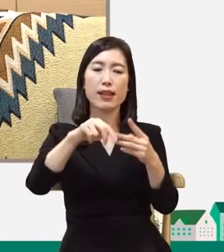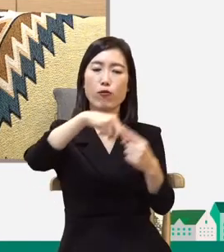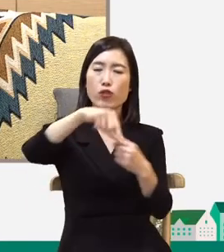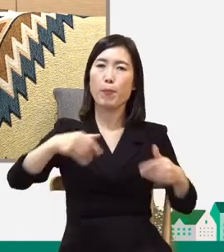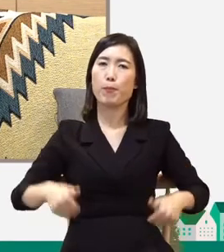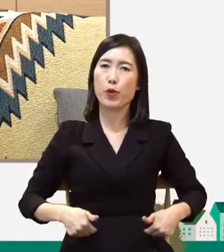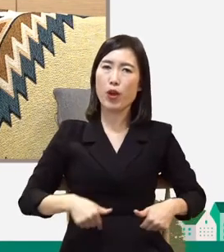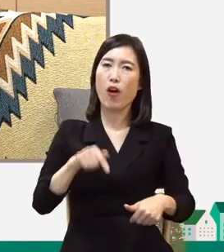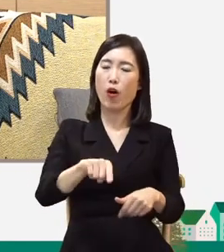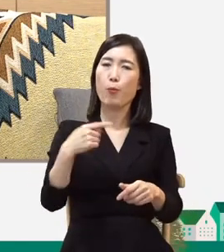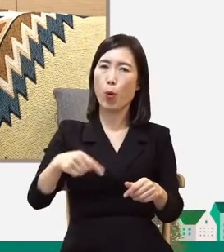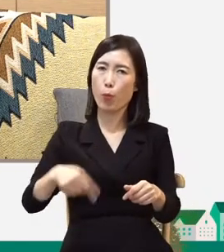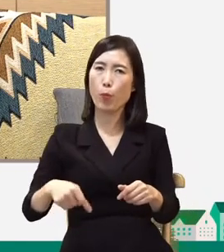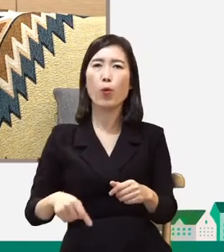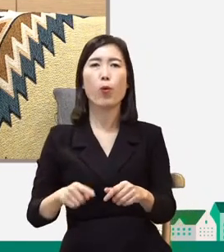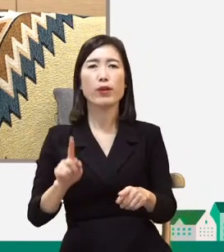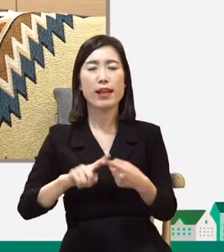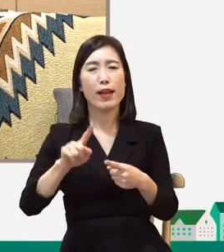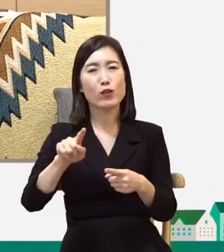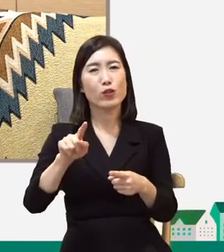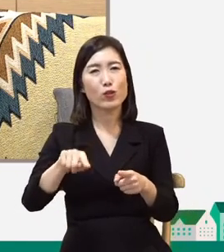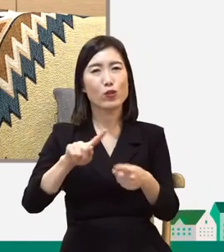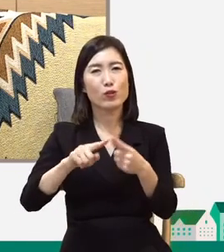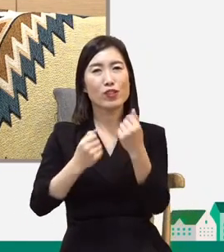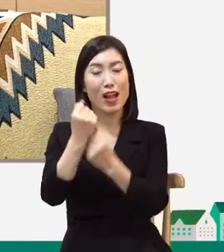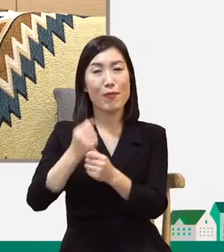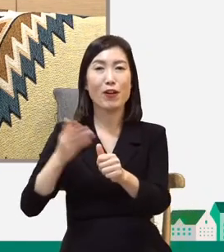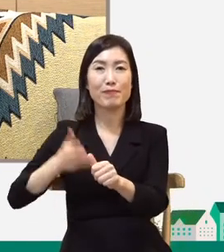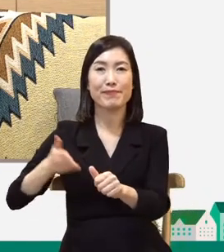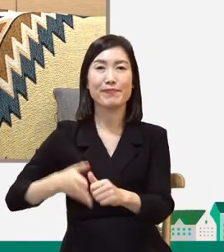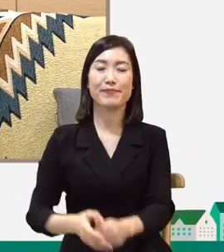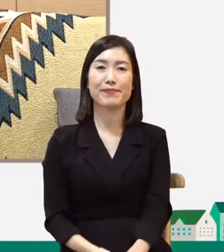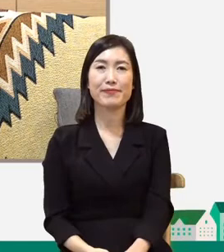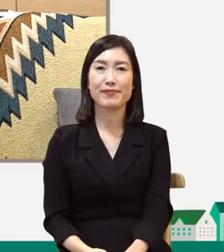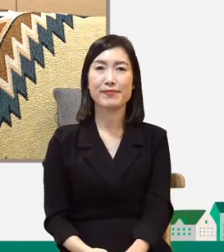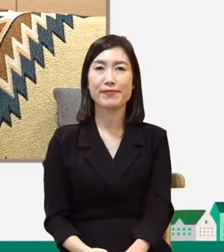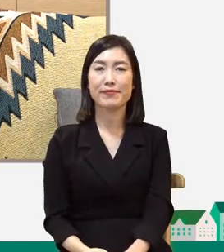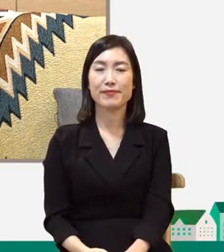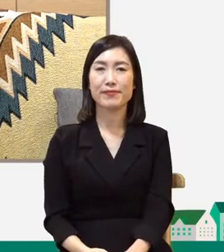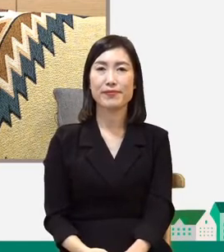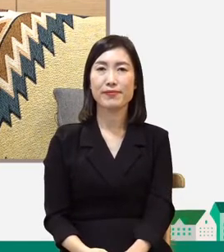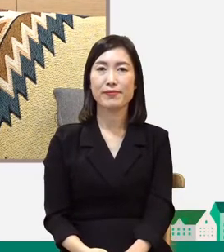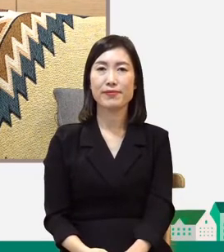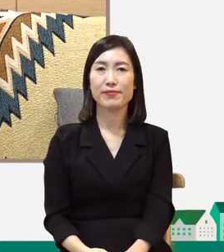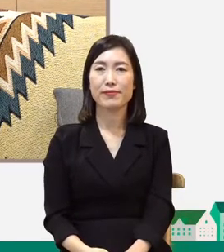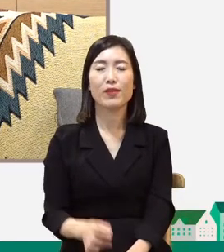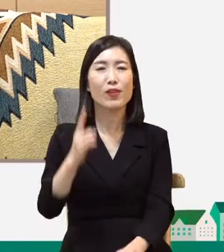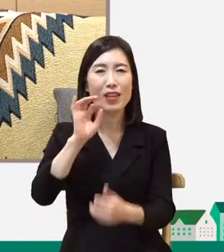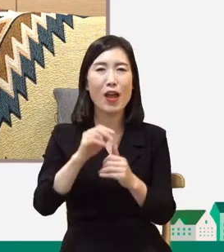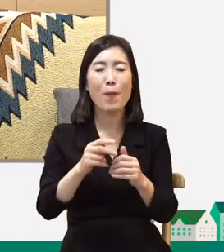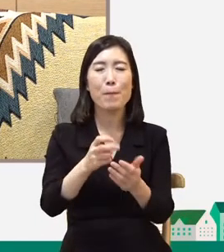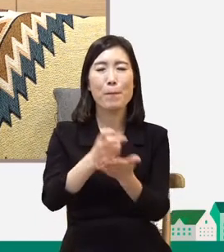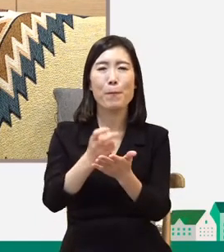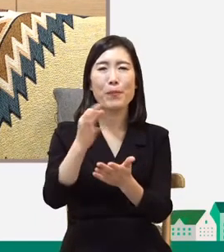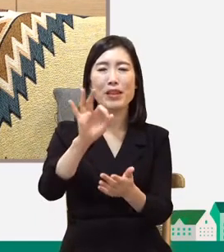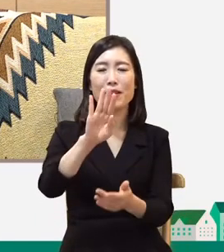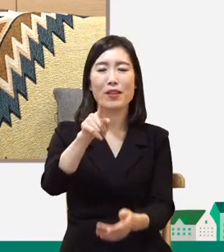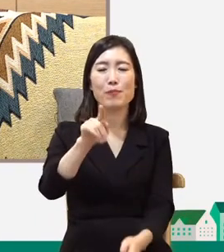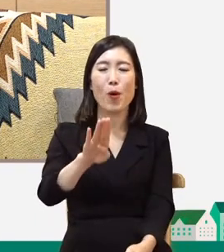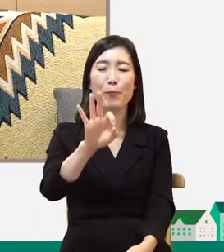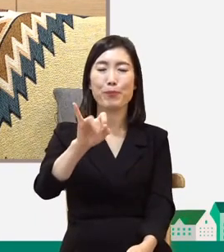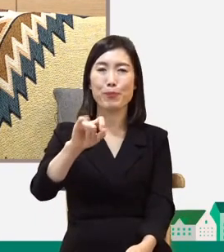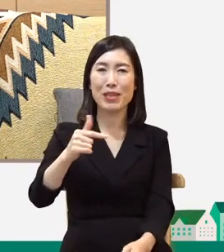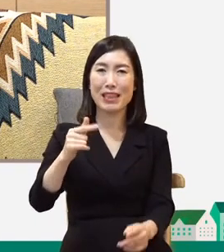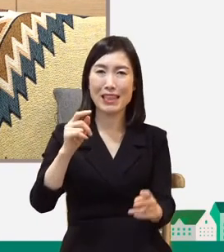이거는 어떤 것이 있는지라고 한번 질문을 드렸습니다. 특히 예, 법인에 이제 돈이 없지만 그러나 어떠한